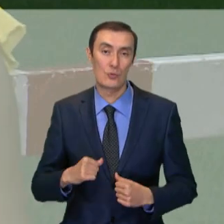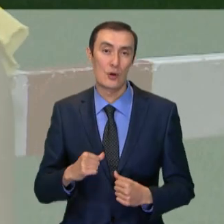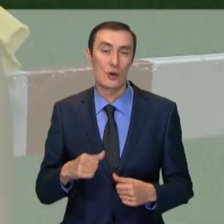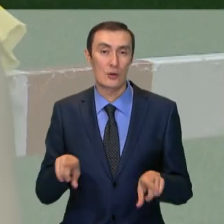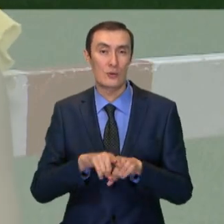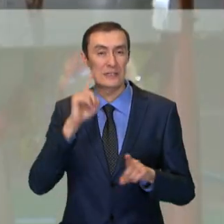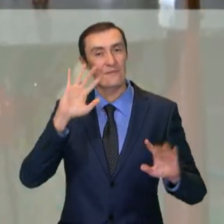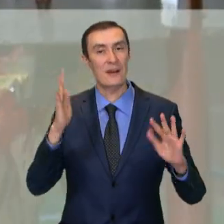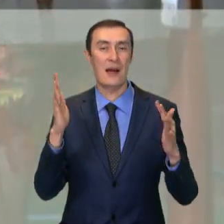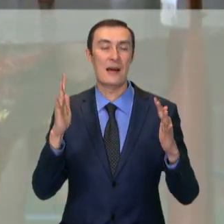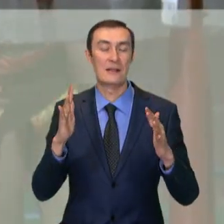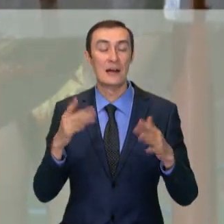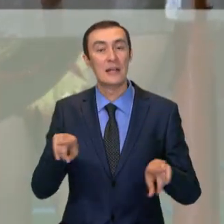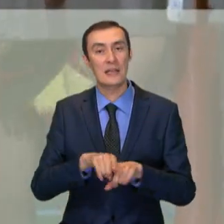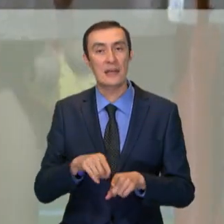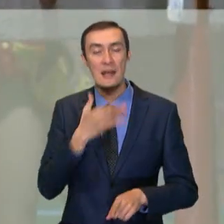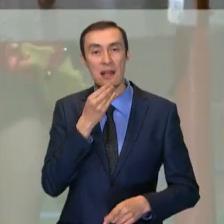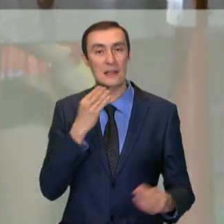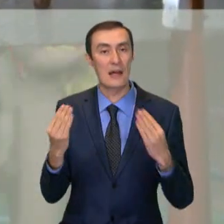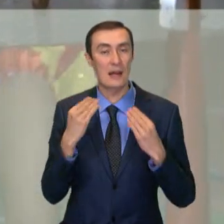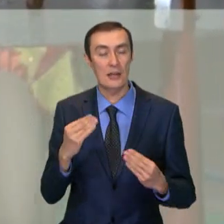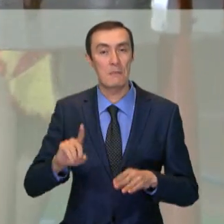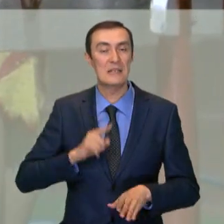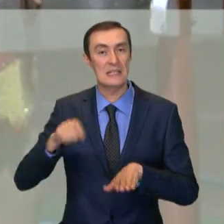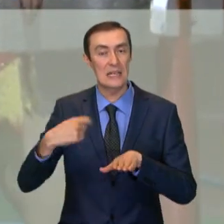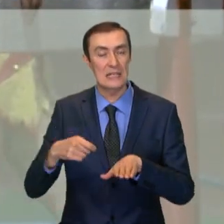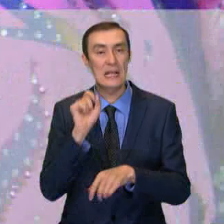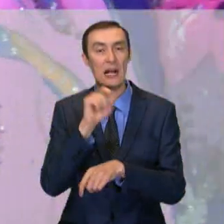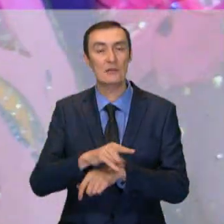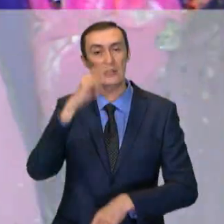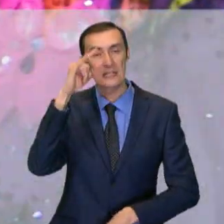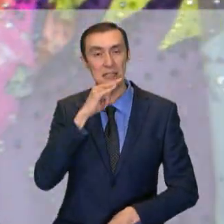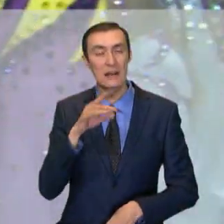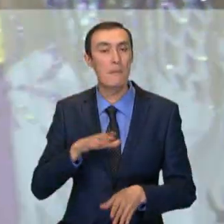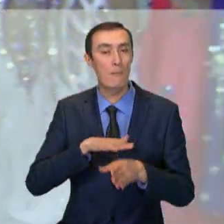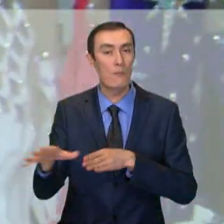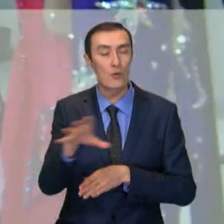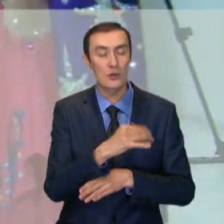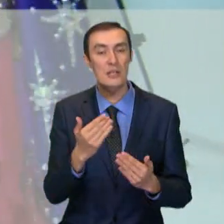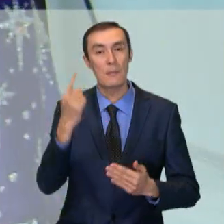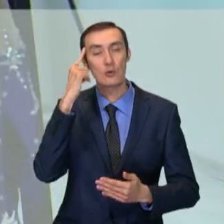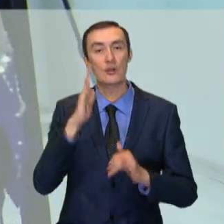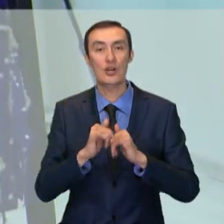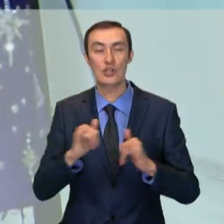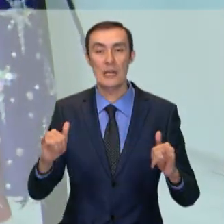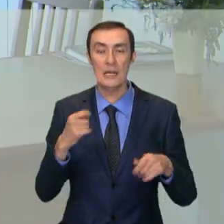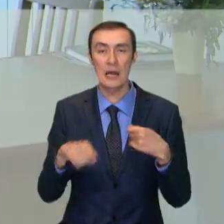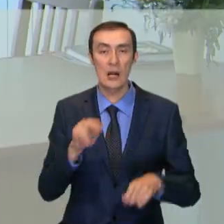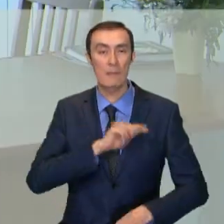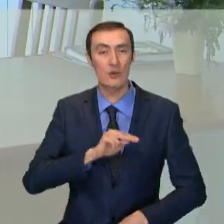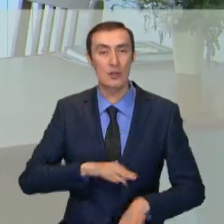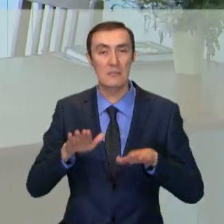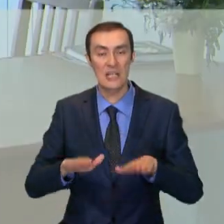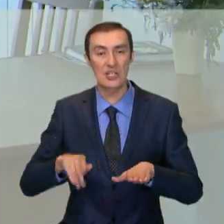сверкает солнце. Наряды у петропавловских мастериц заказывают со всего Казахстана. Теперь здесь подумывают о расширении. Рабочие места